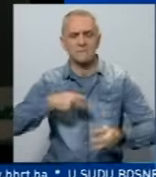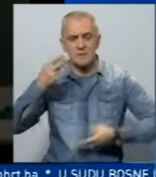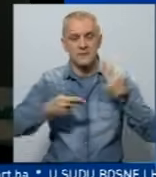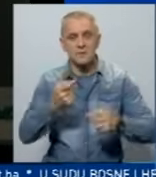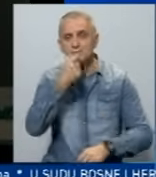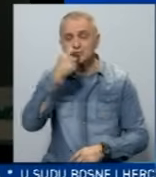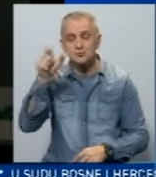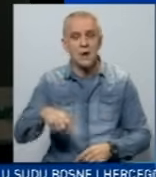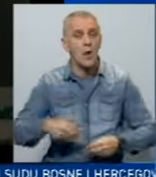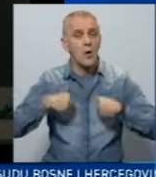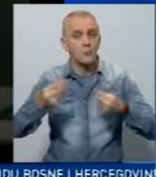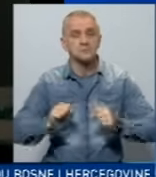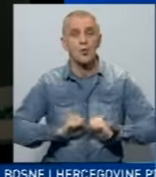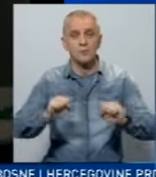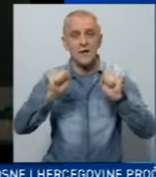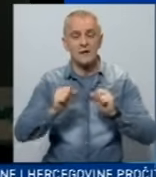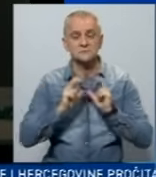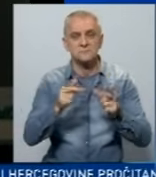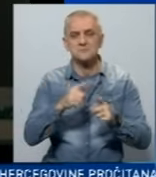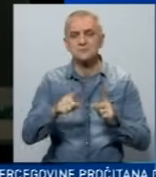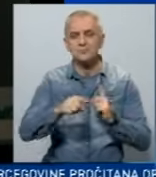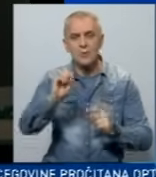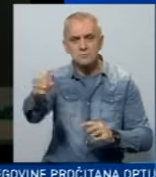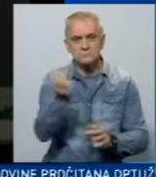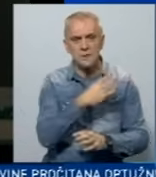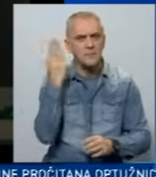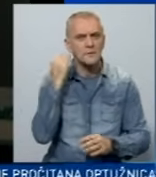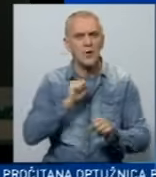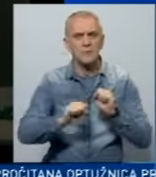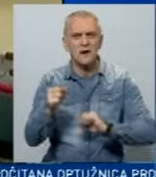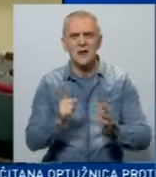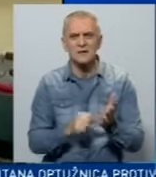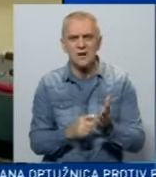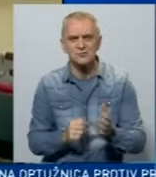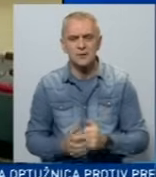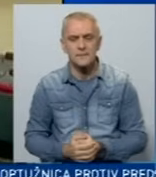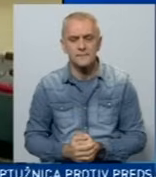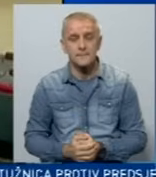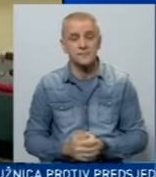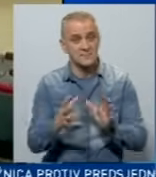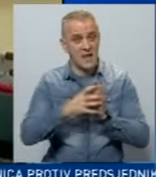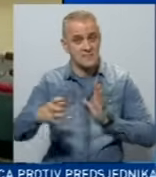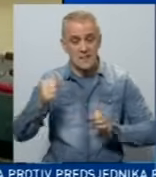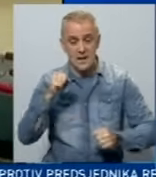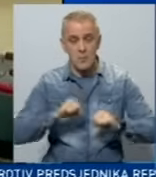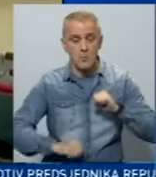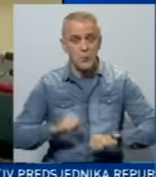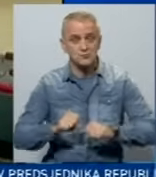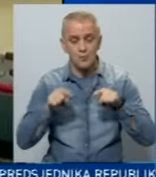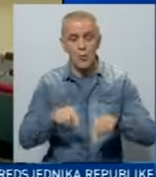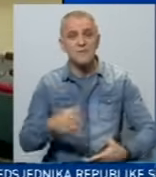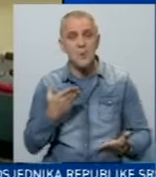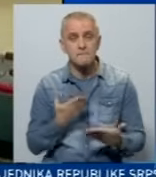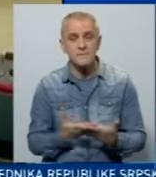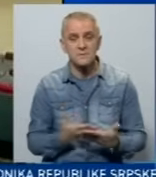je pojasnila da je odbijen zahtjev za izuzeće sudija koje je ranije odbrana tražila. Za dalje postupanje u ovom